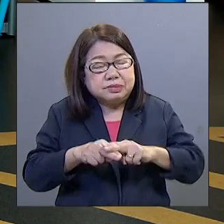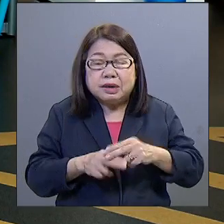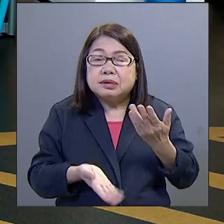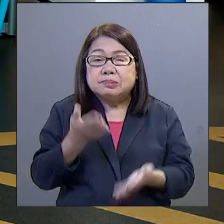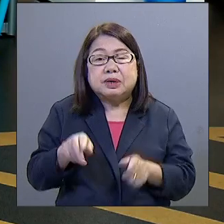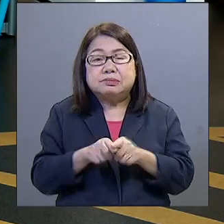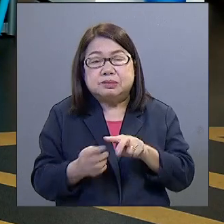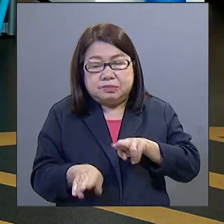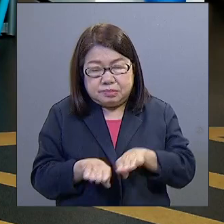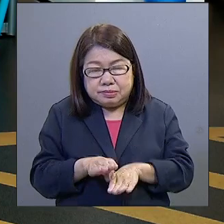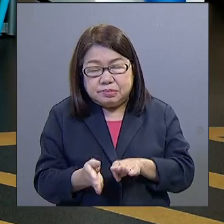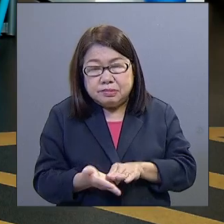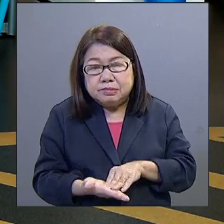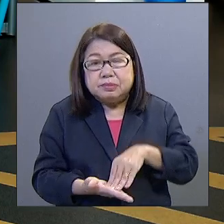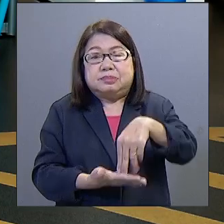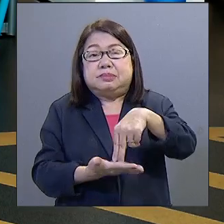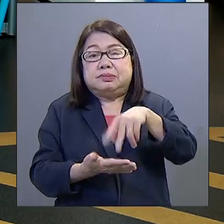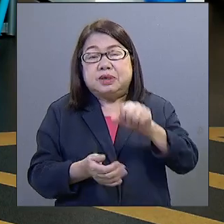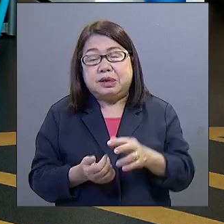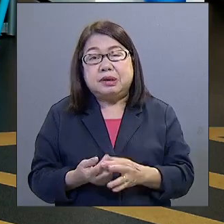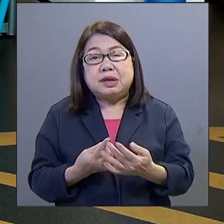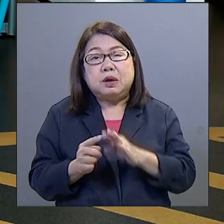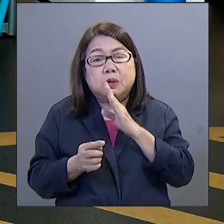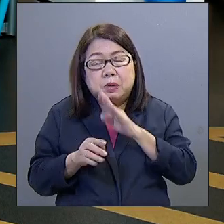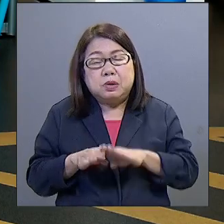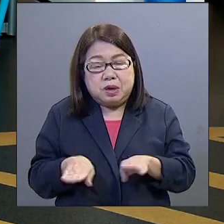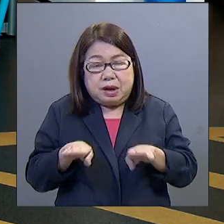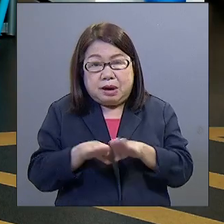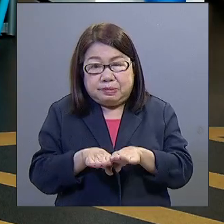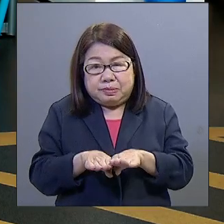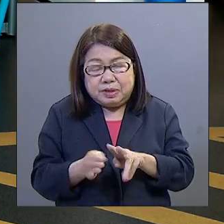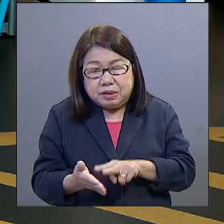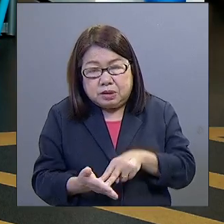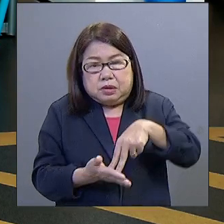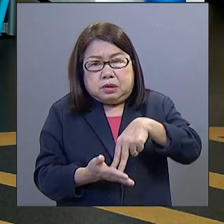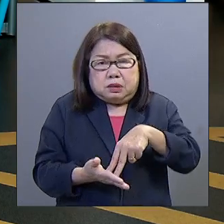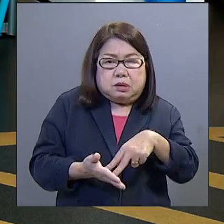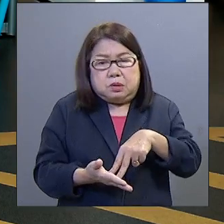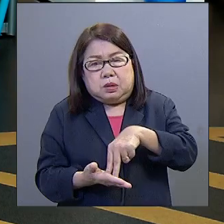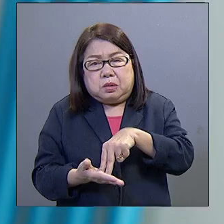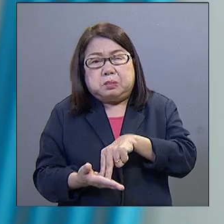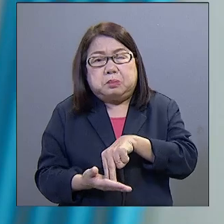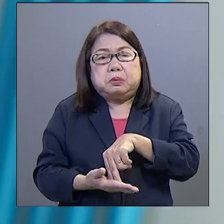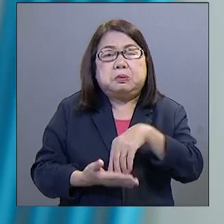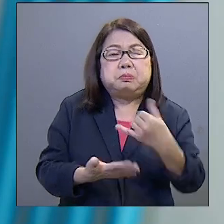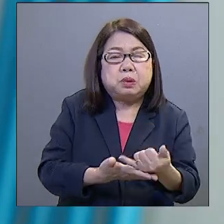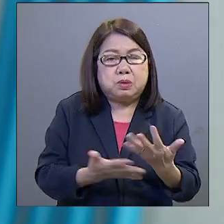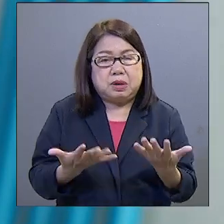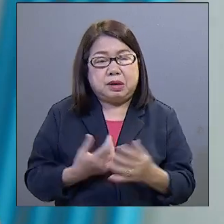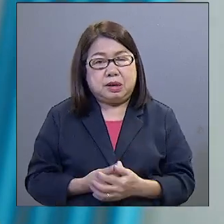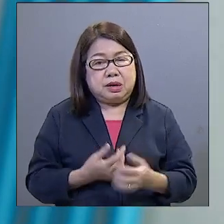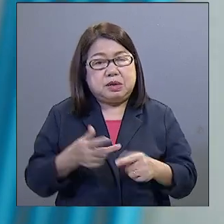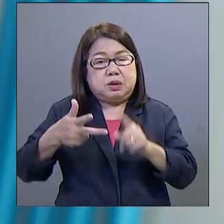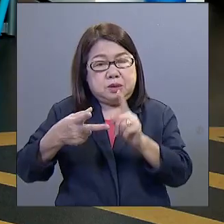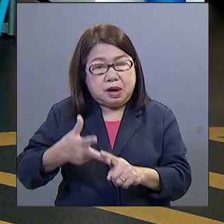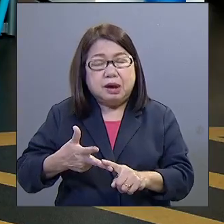แคบๆบางคนก็คือพอจังหวะลุกขึ้นยืนมาอย่างเงี้ยถ้าขาแคบและยืนไม่อยู่ก็ล้มได้เหมือนกัน ต่อไปท่าสุดท้าย